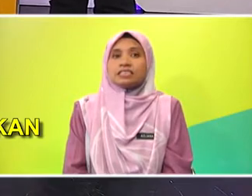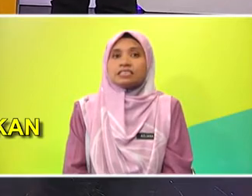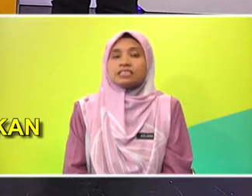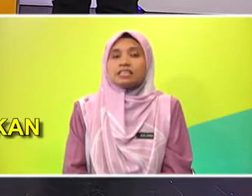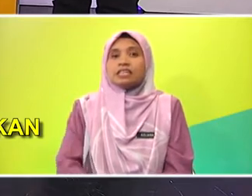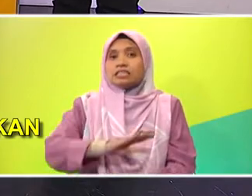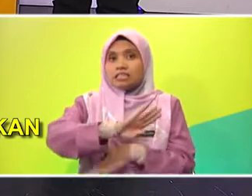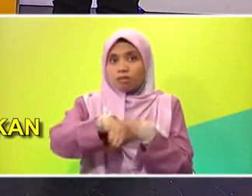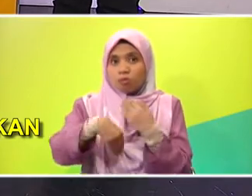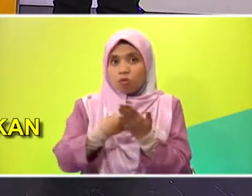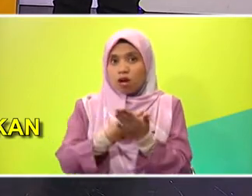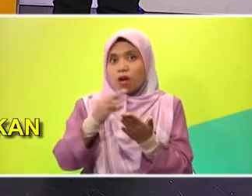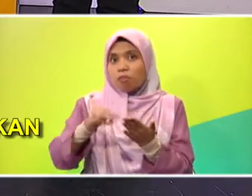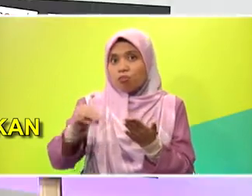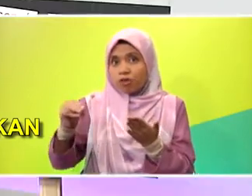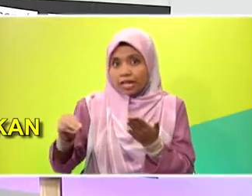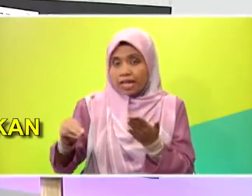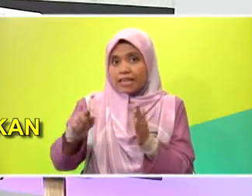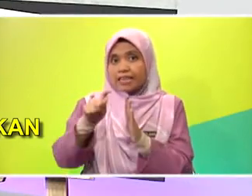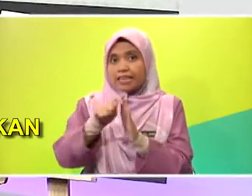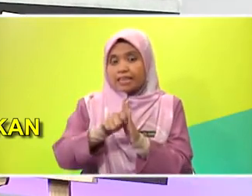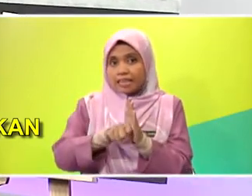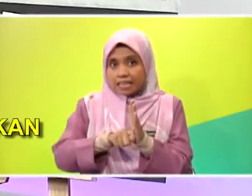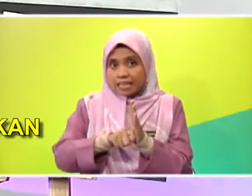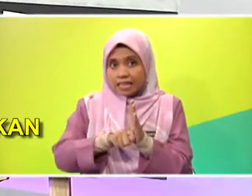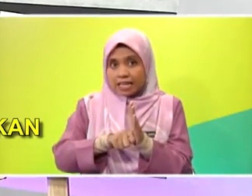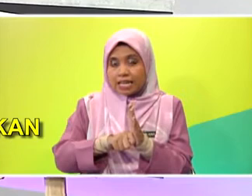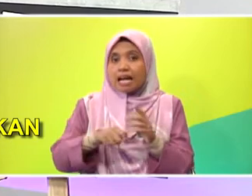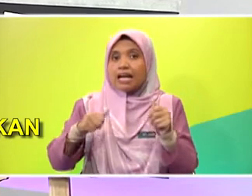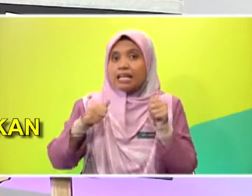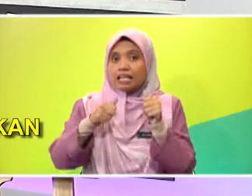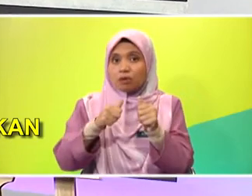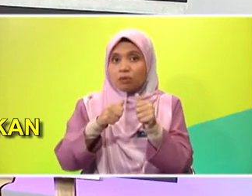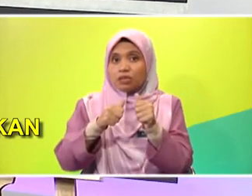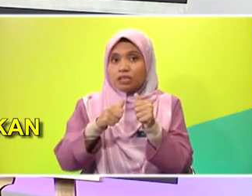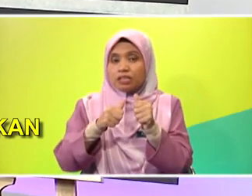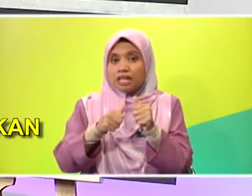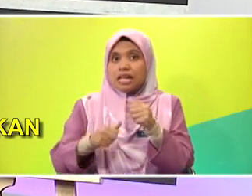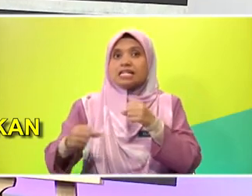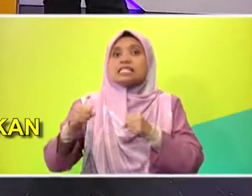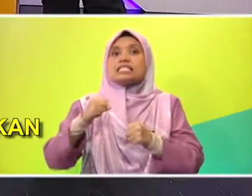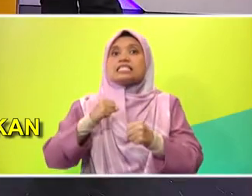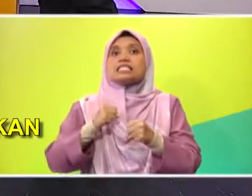semua mode terlibat acara senamrobik